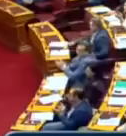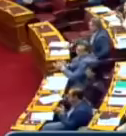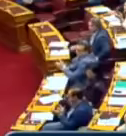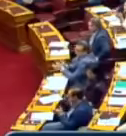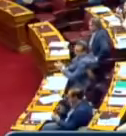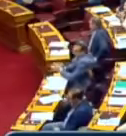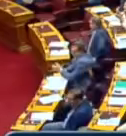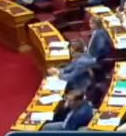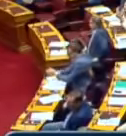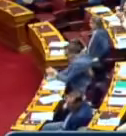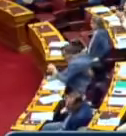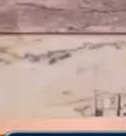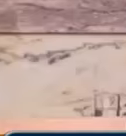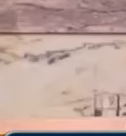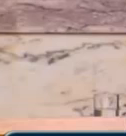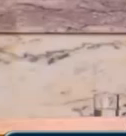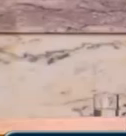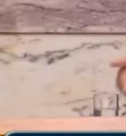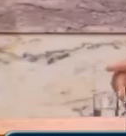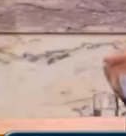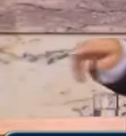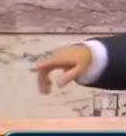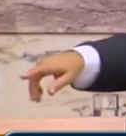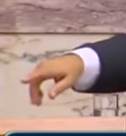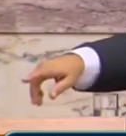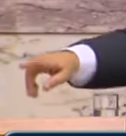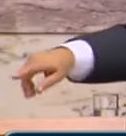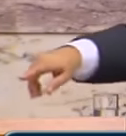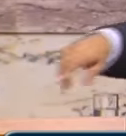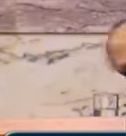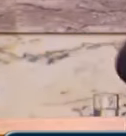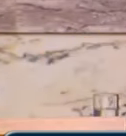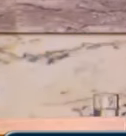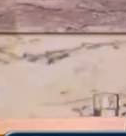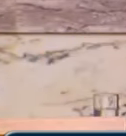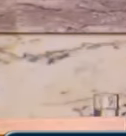μαράκη ευχαριστούμε κλείστε λίγο αν θέλετε κύριε